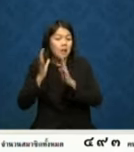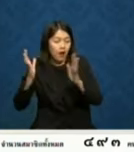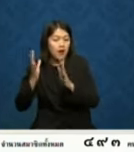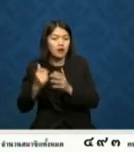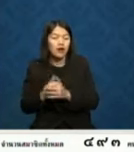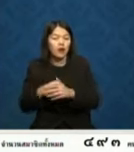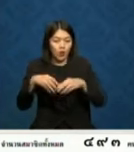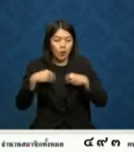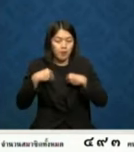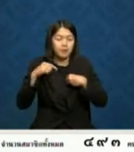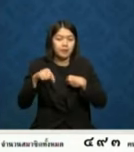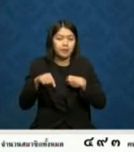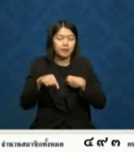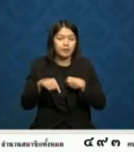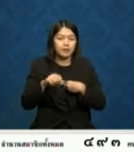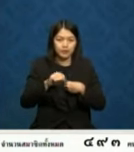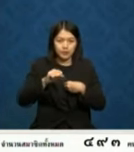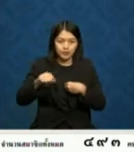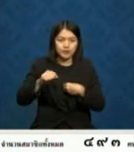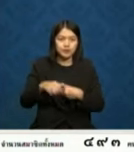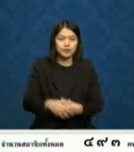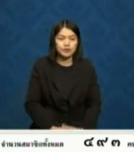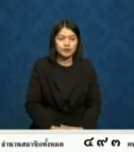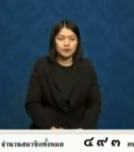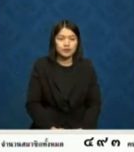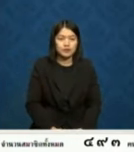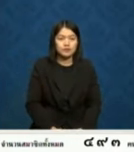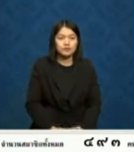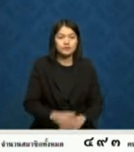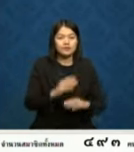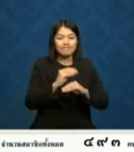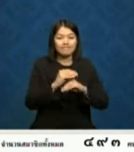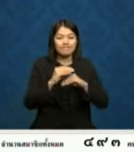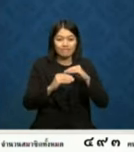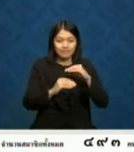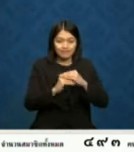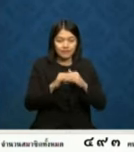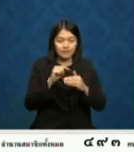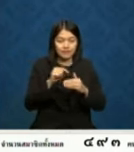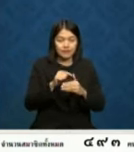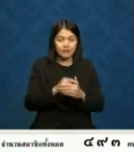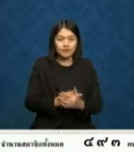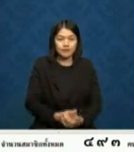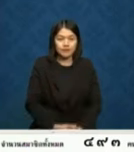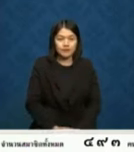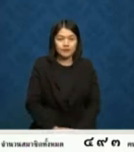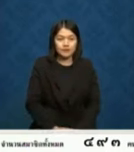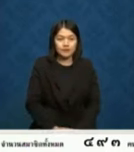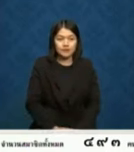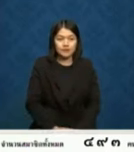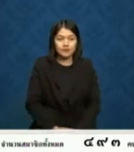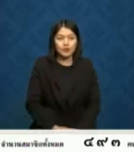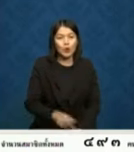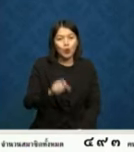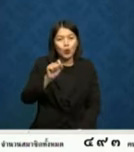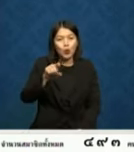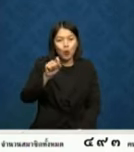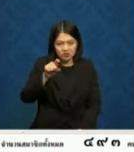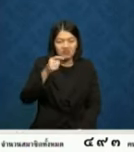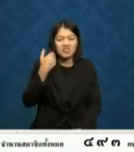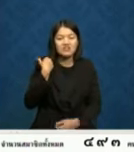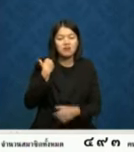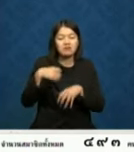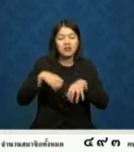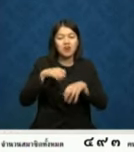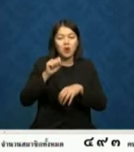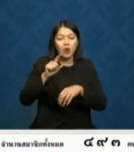ไว้ต่อสภาผู้แทนราษฎรนะครับในส่วนของโครงการเองเนี่ยนะครับเอ่อต้องเรียนด้วยความเคารพครับค่อนข้างด่วนไปนิดนึงนะครับแต่ว่า